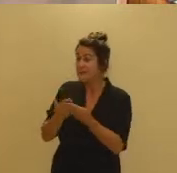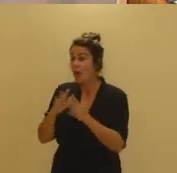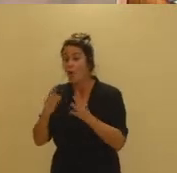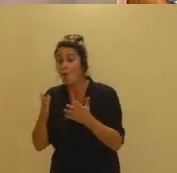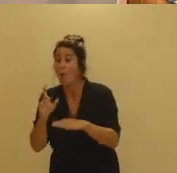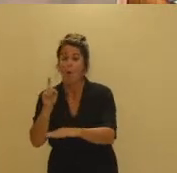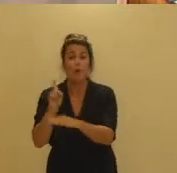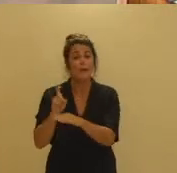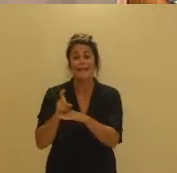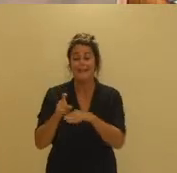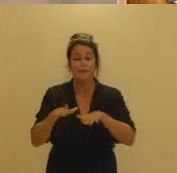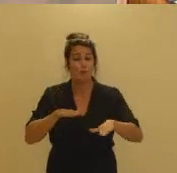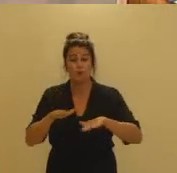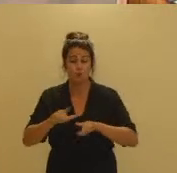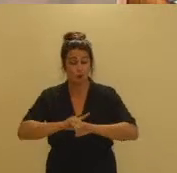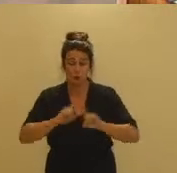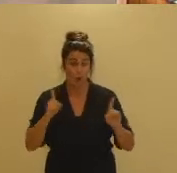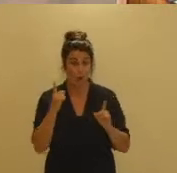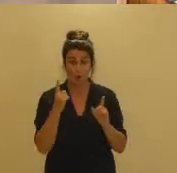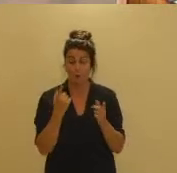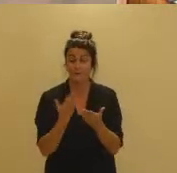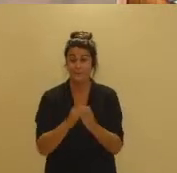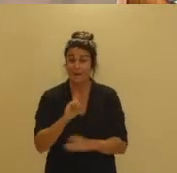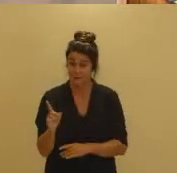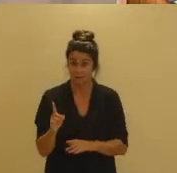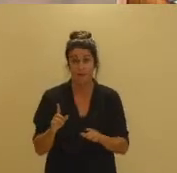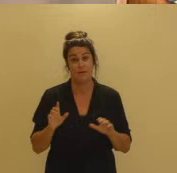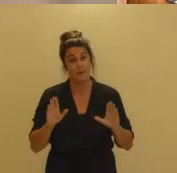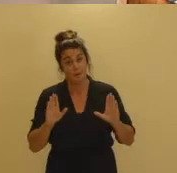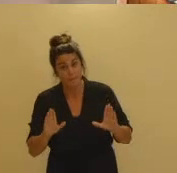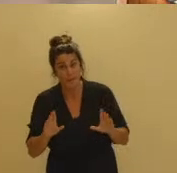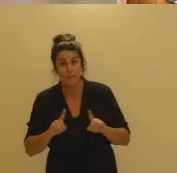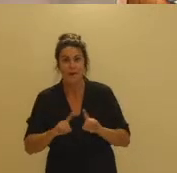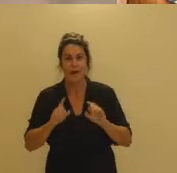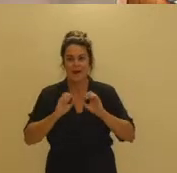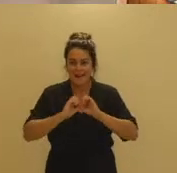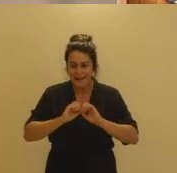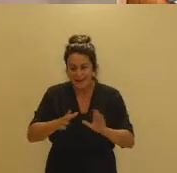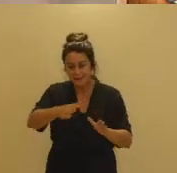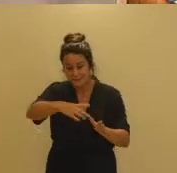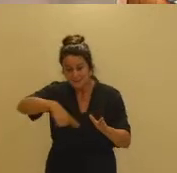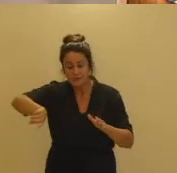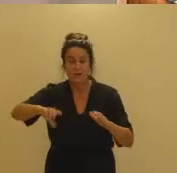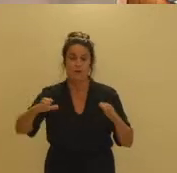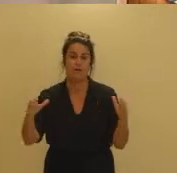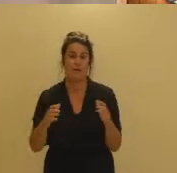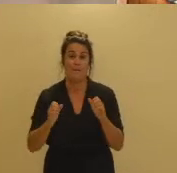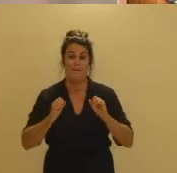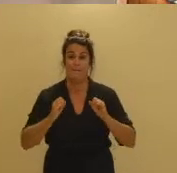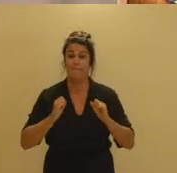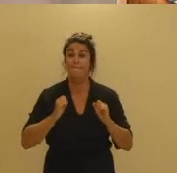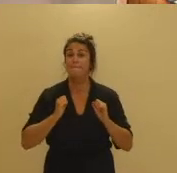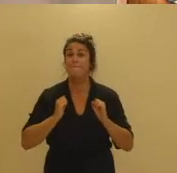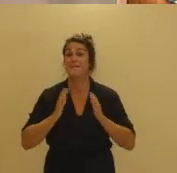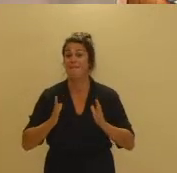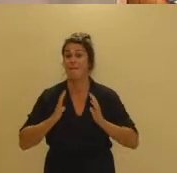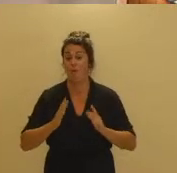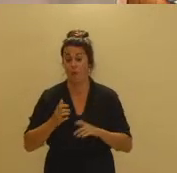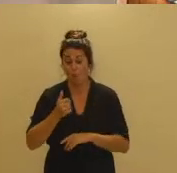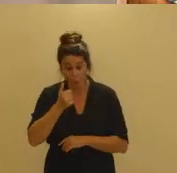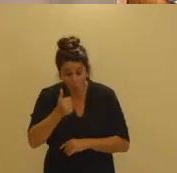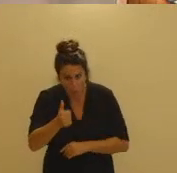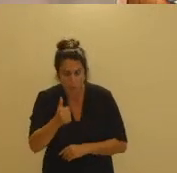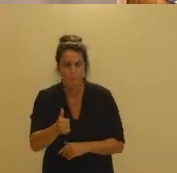doivent fonctionner les choses. Néanmoins, il n'est pas question non plus de laisser à des bénévoles la responsabilité d'un accompagnement qui incombe